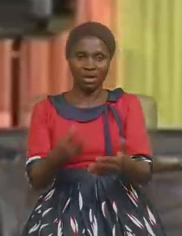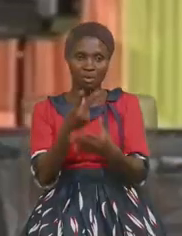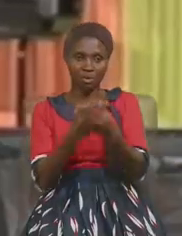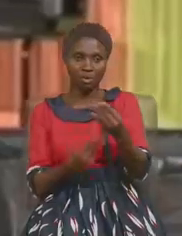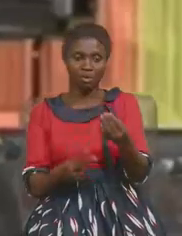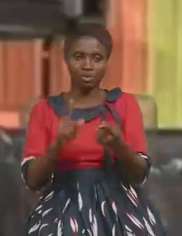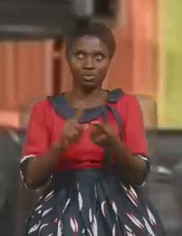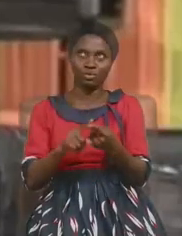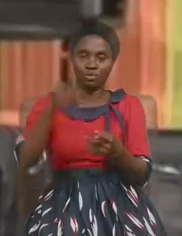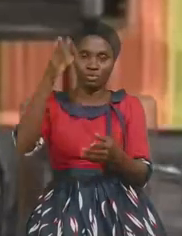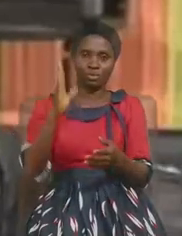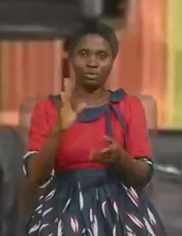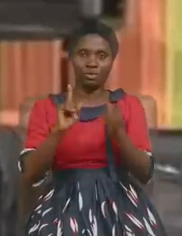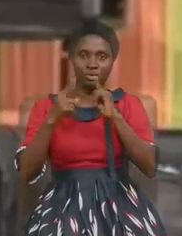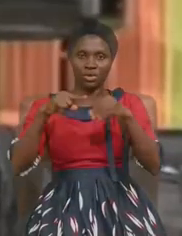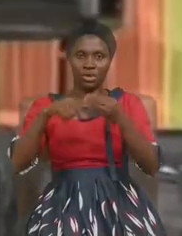juifs et des païens,